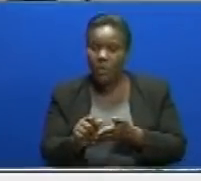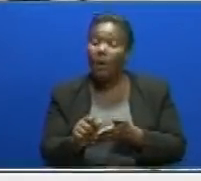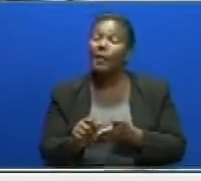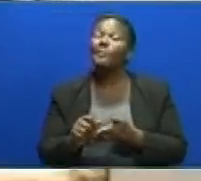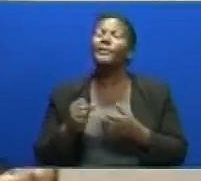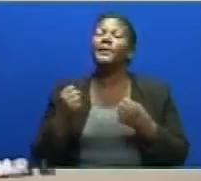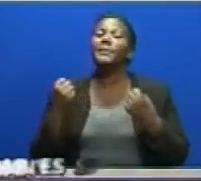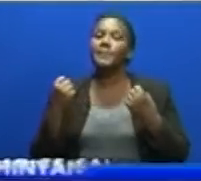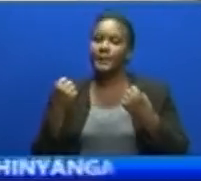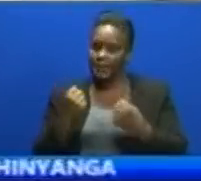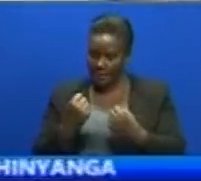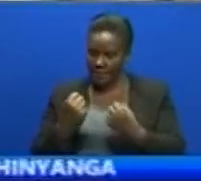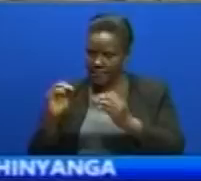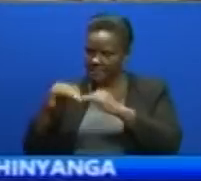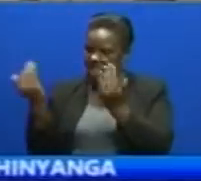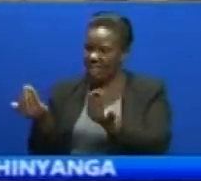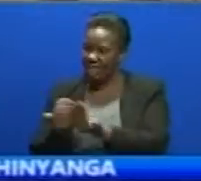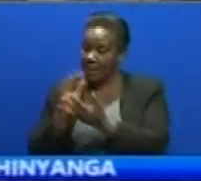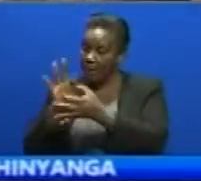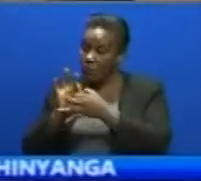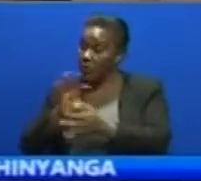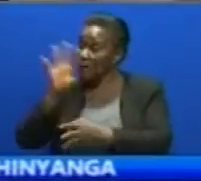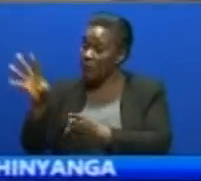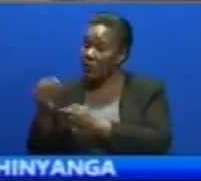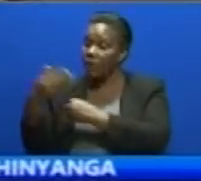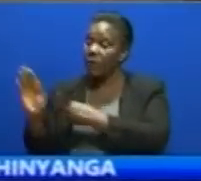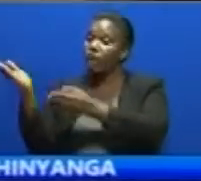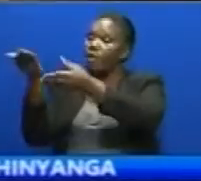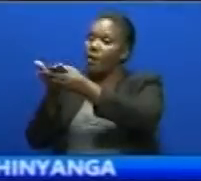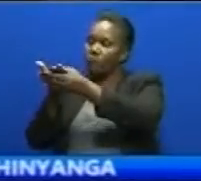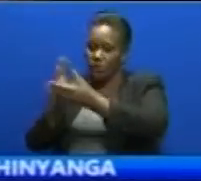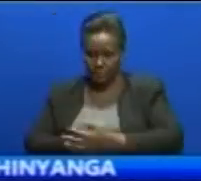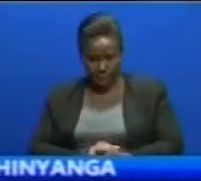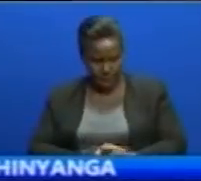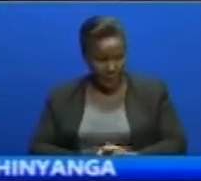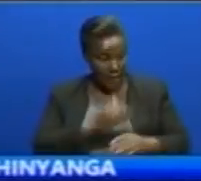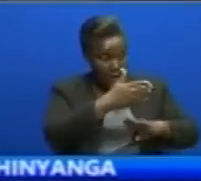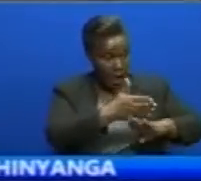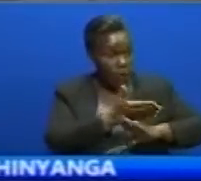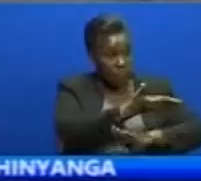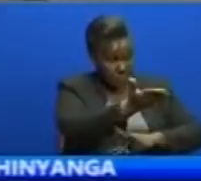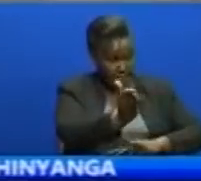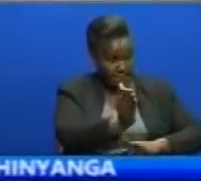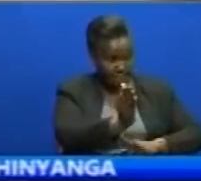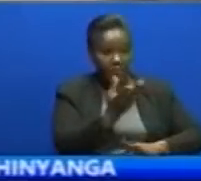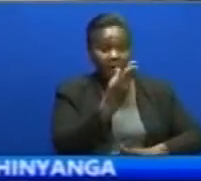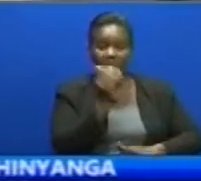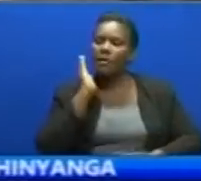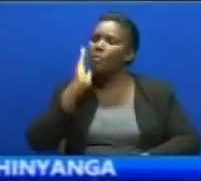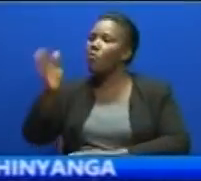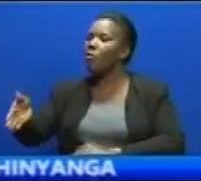wahakikishe AMCOS zote zina account benki. Alafu hizi kampuni zipeleke fedha moja kwa moja kwenye akaunti za